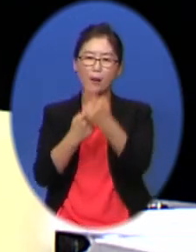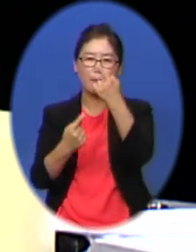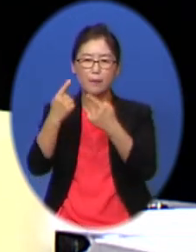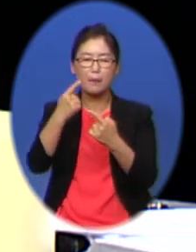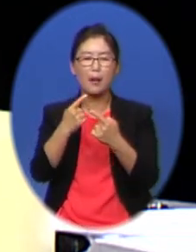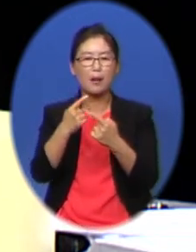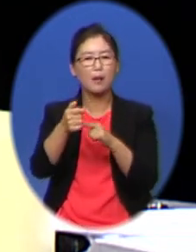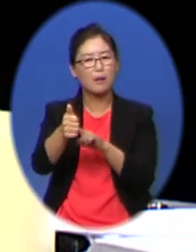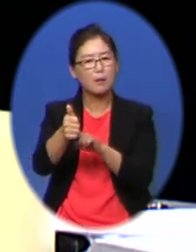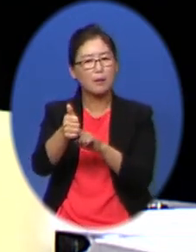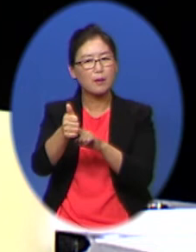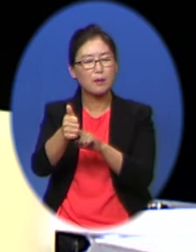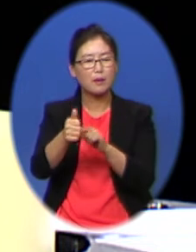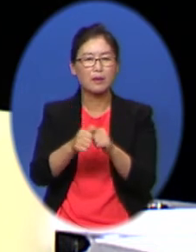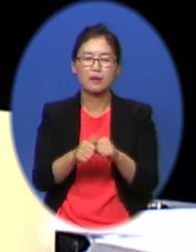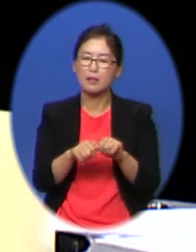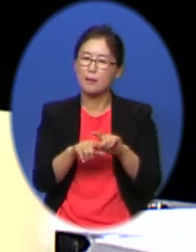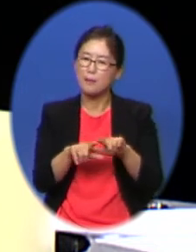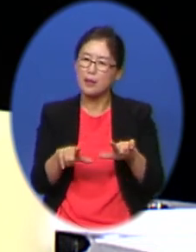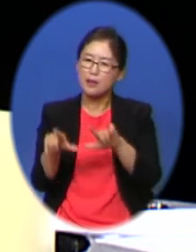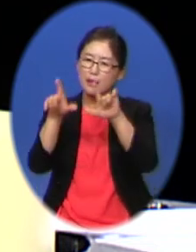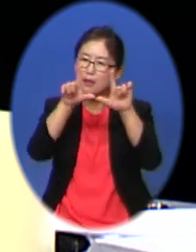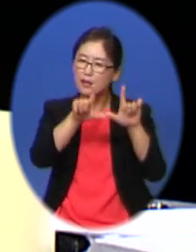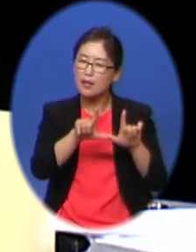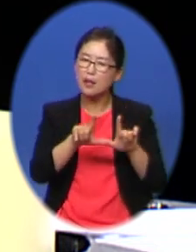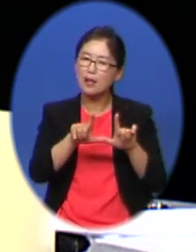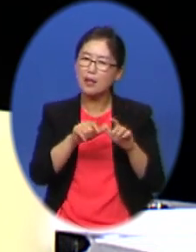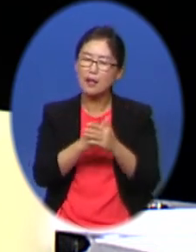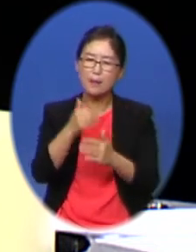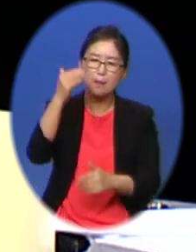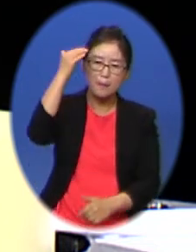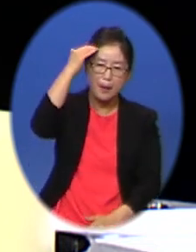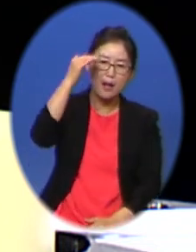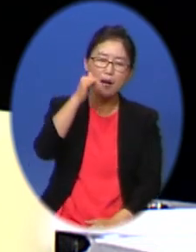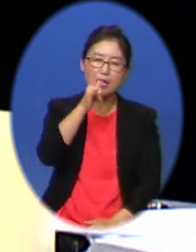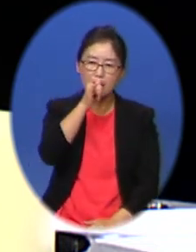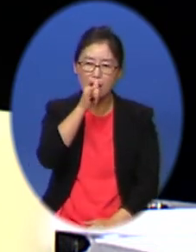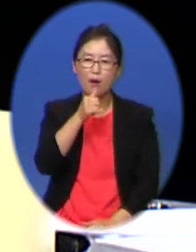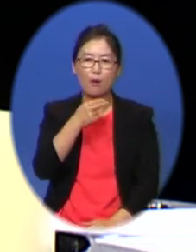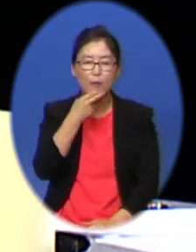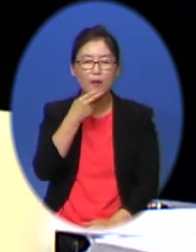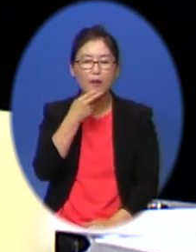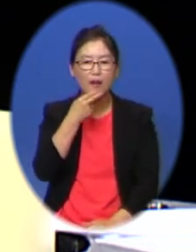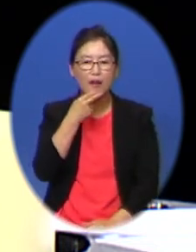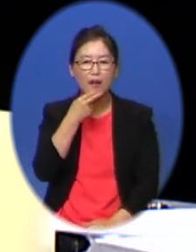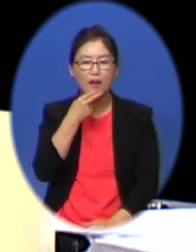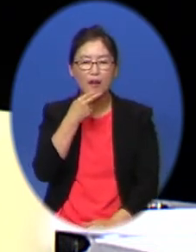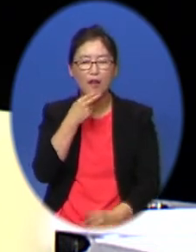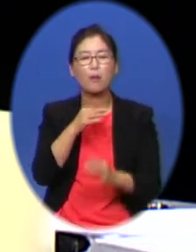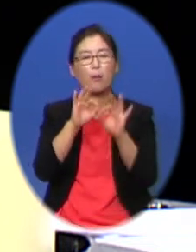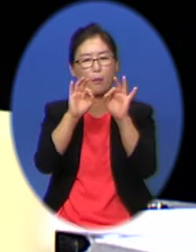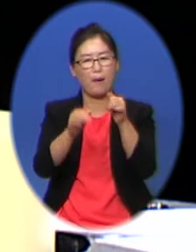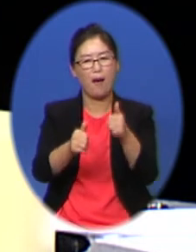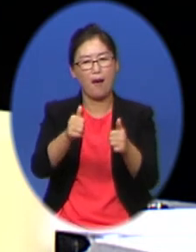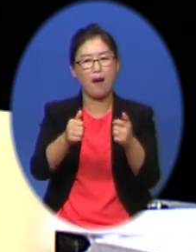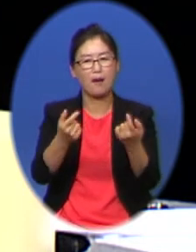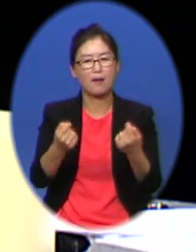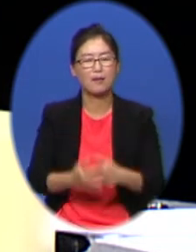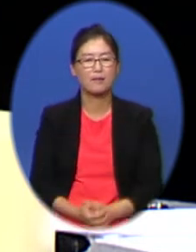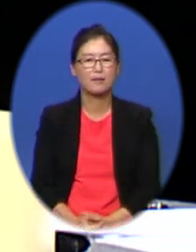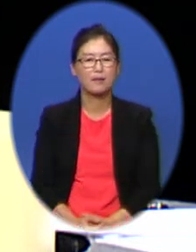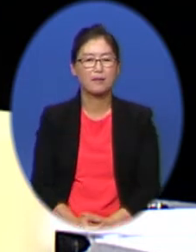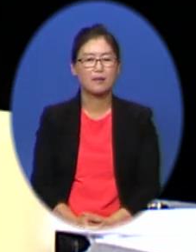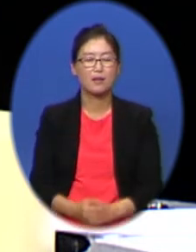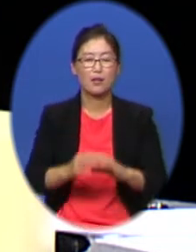일상생활에 지장이 있나 없나 이 문제인 것으로 보이는데요. 자, 먼저 백광열 변호사님, 이 국가유공자라